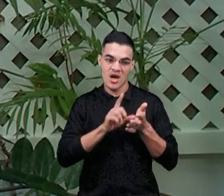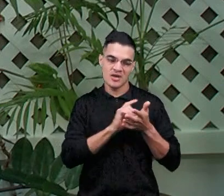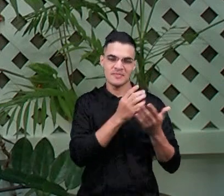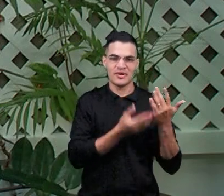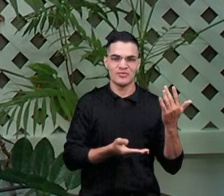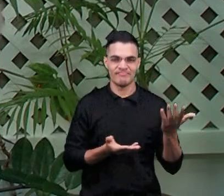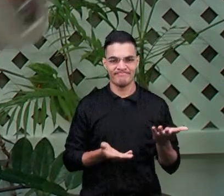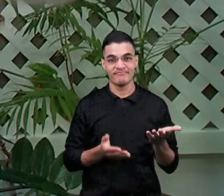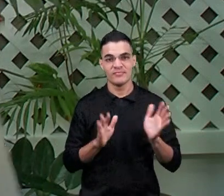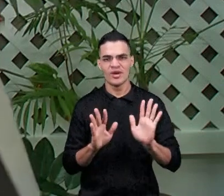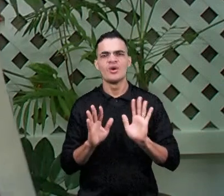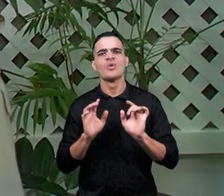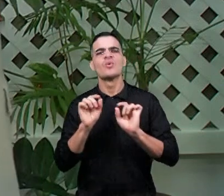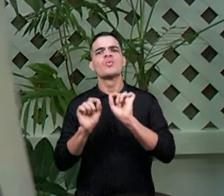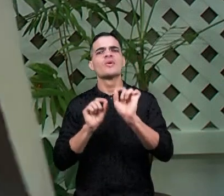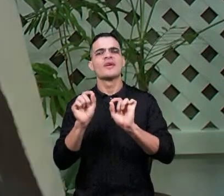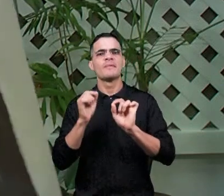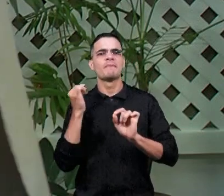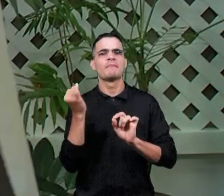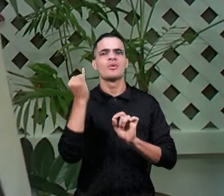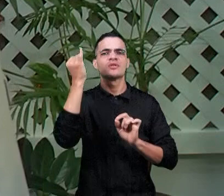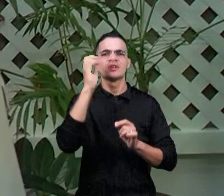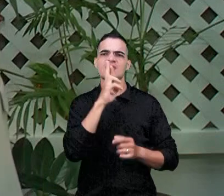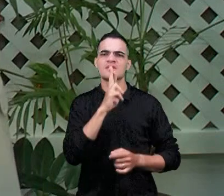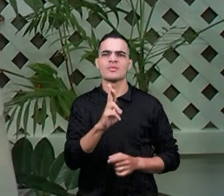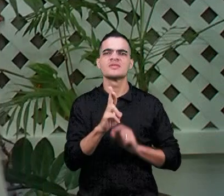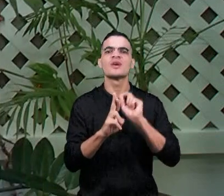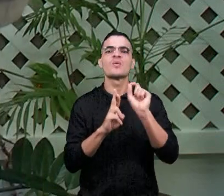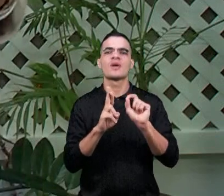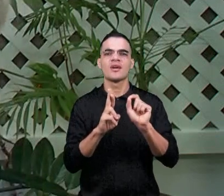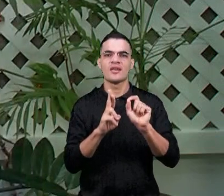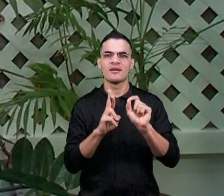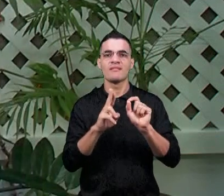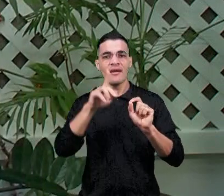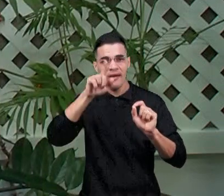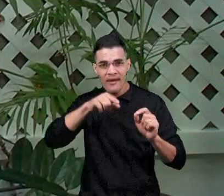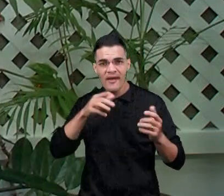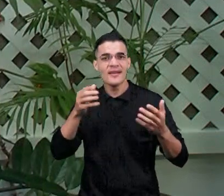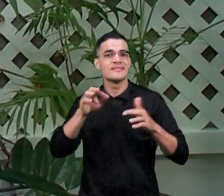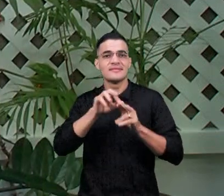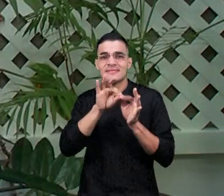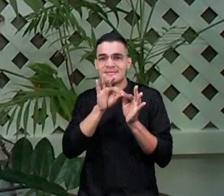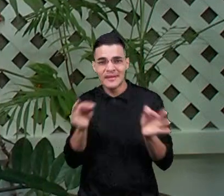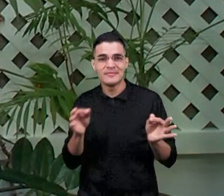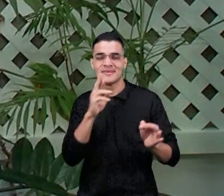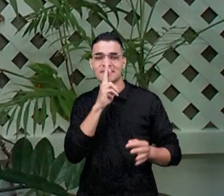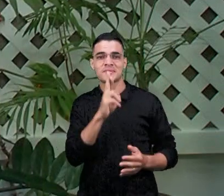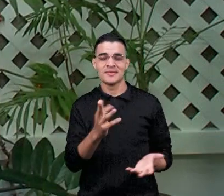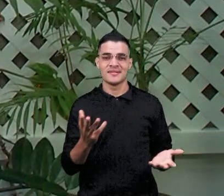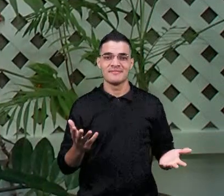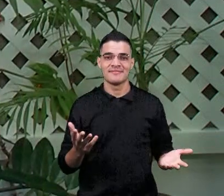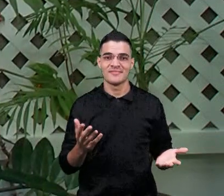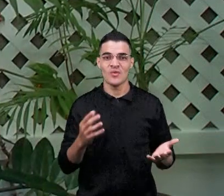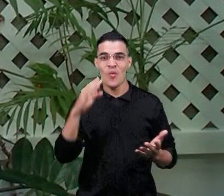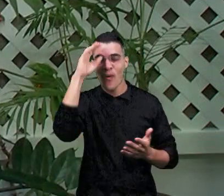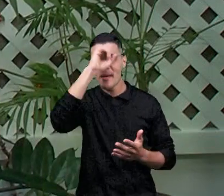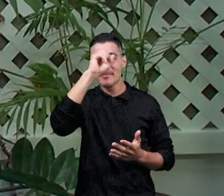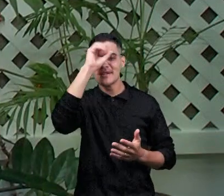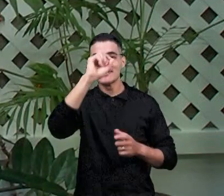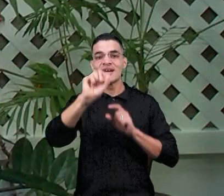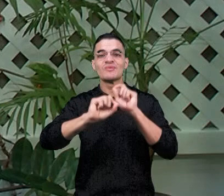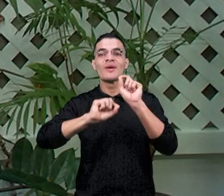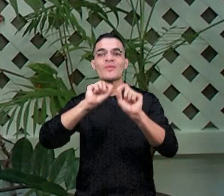répondre. Quelques-uns ne répondent pas complètement parce que c'est naturel. Mais l'apprentissage est